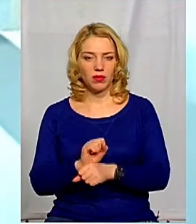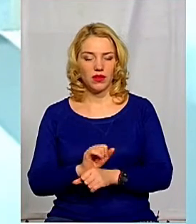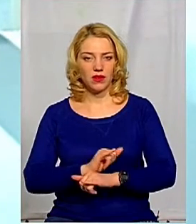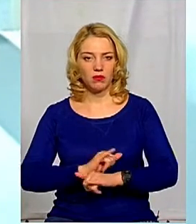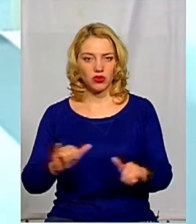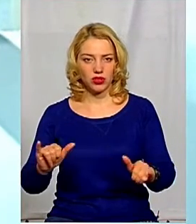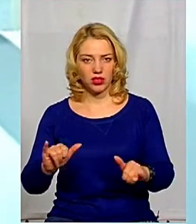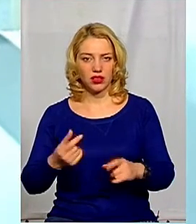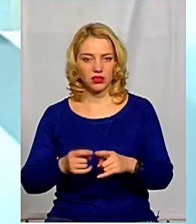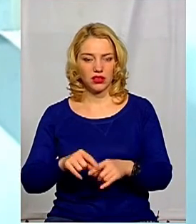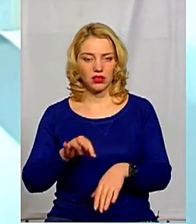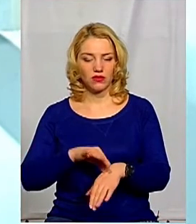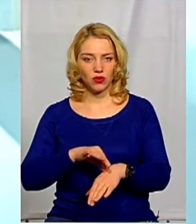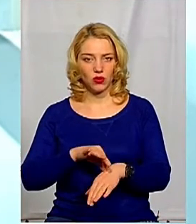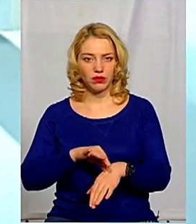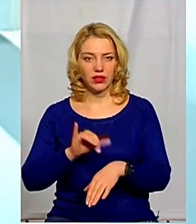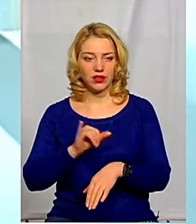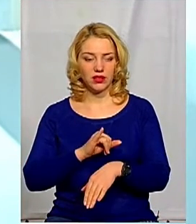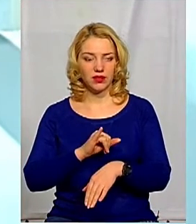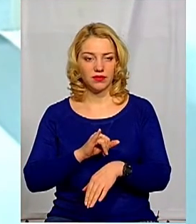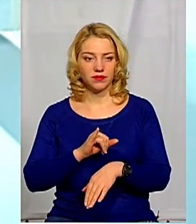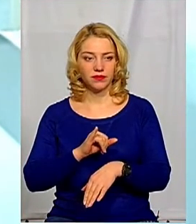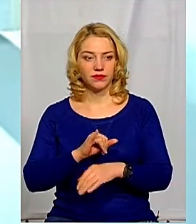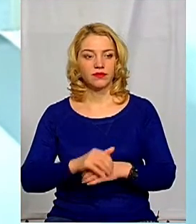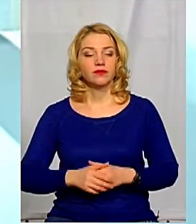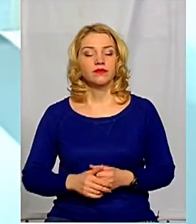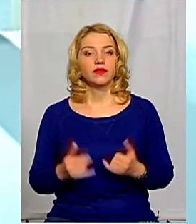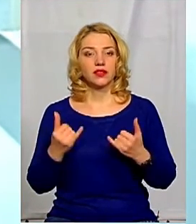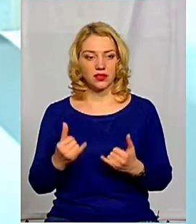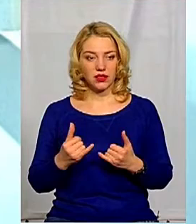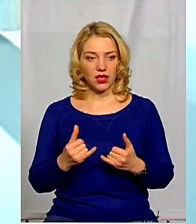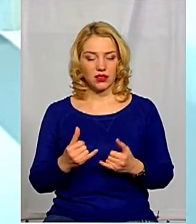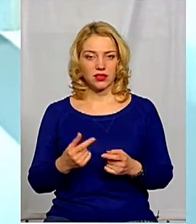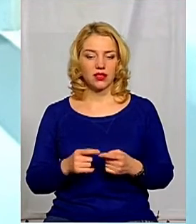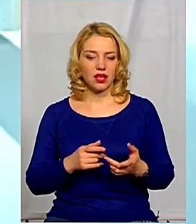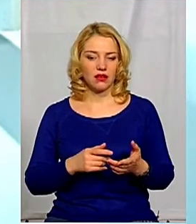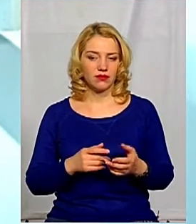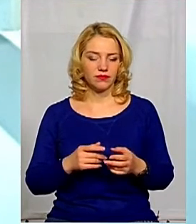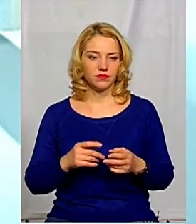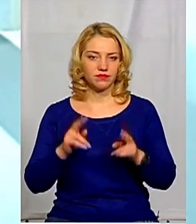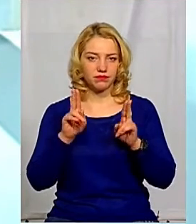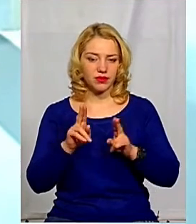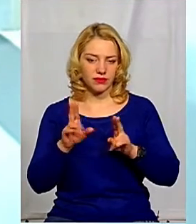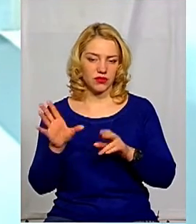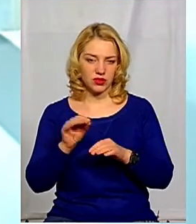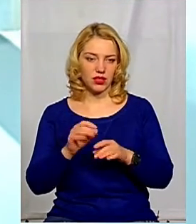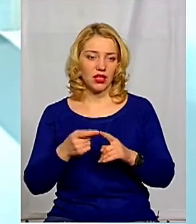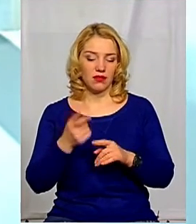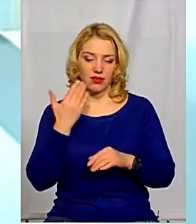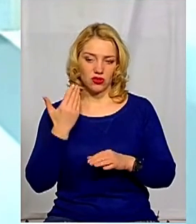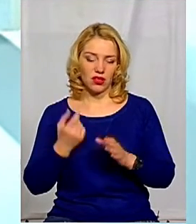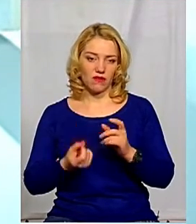поширення цієї хвороби. І зараз алгоритми нещодавно прийшли. Тобто, взагалі,